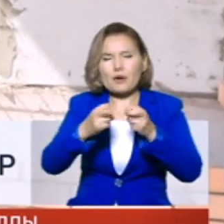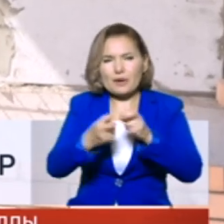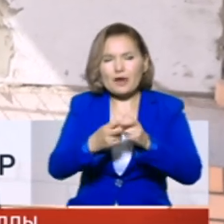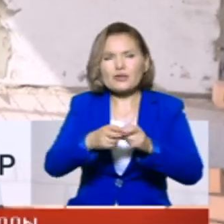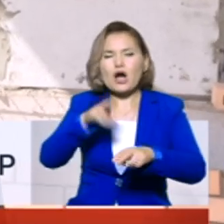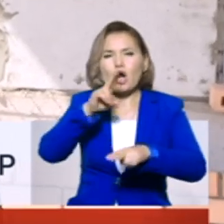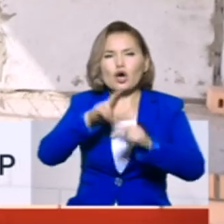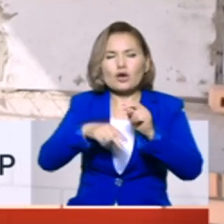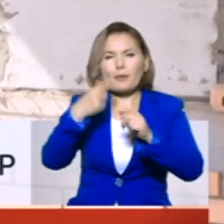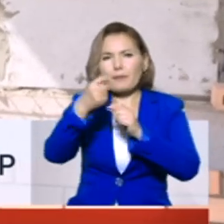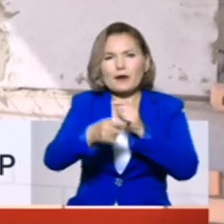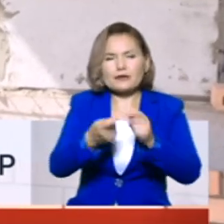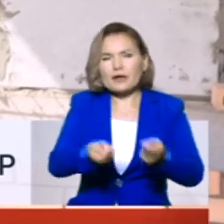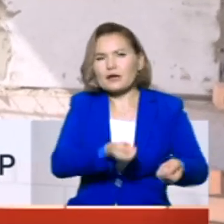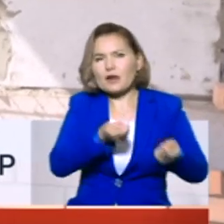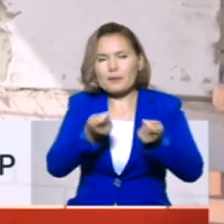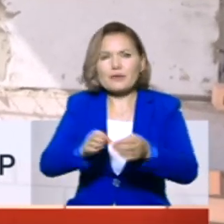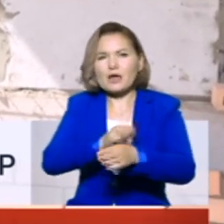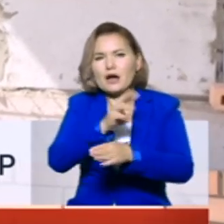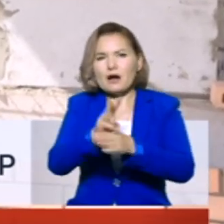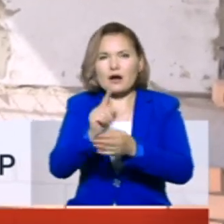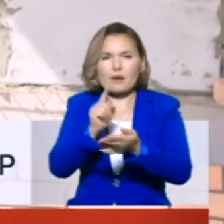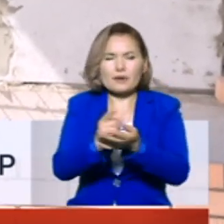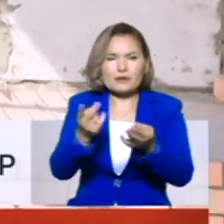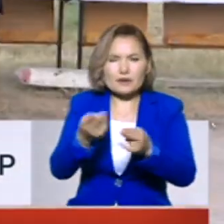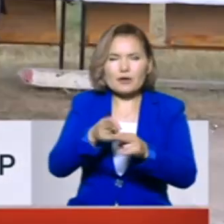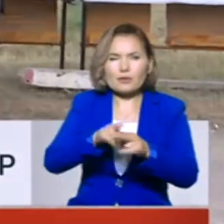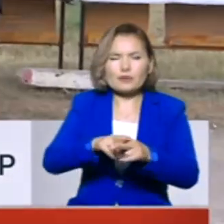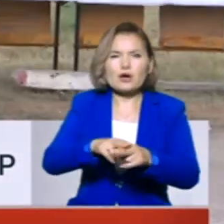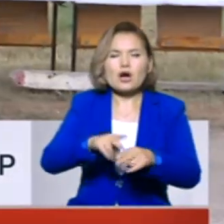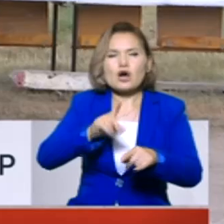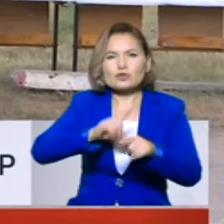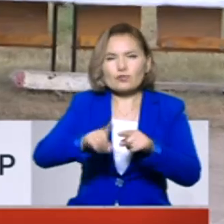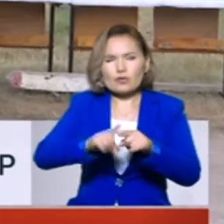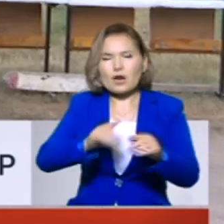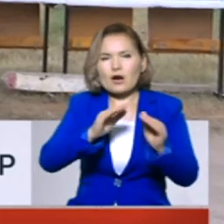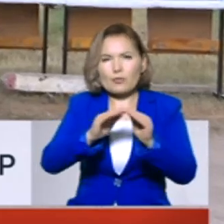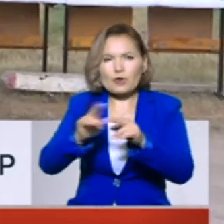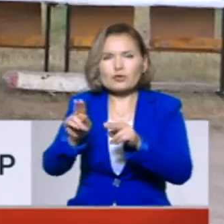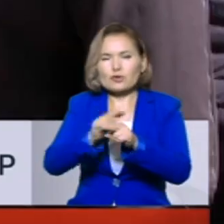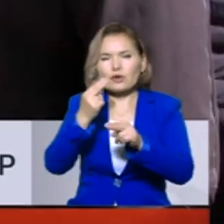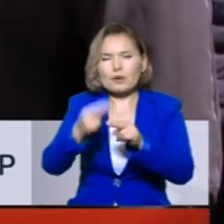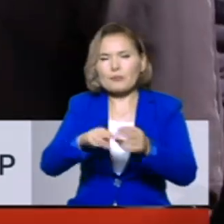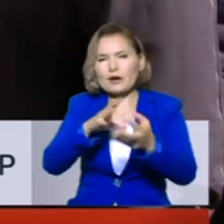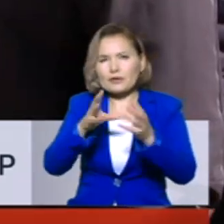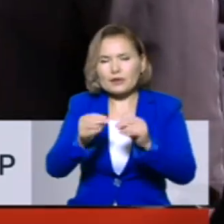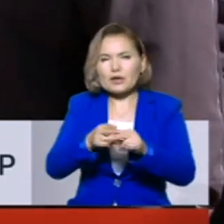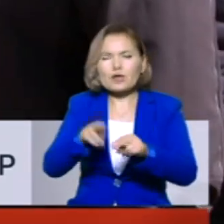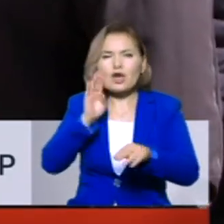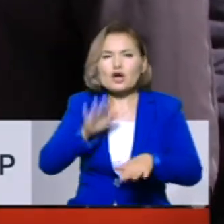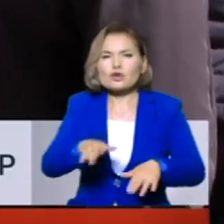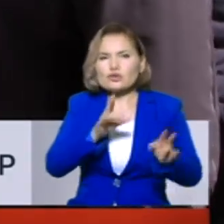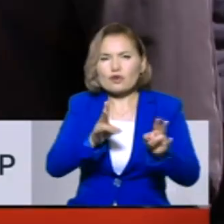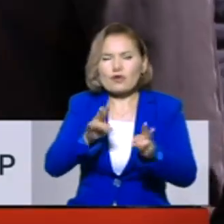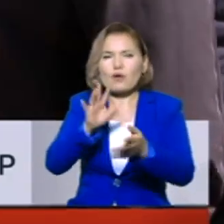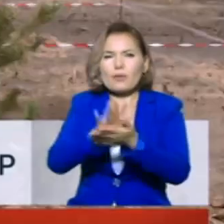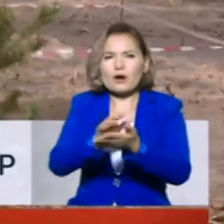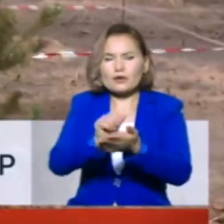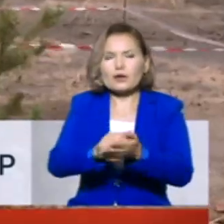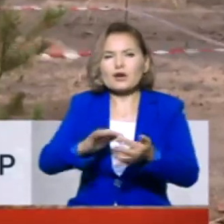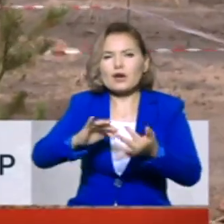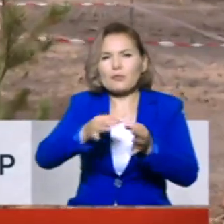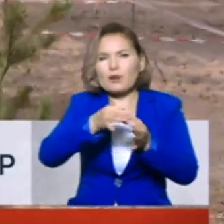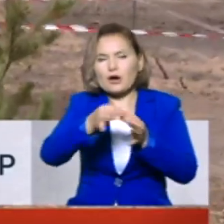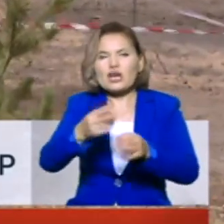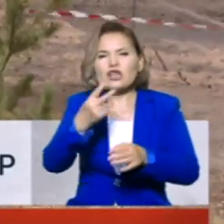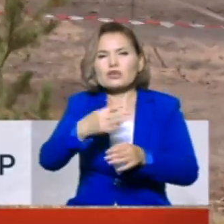құрылыс материалдармен қамтамасыз ету, одан кейін мобилизация. Тасқын су өңір тұрғындарын қып-қызыл шығынға батырды. Капитановка ауылында